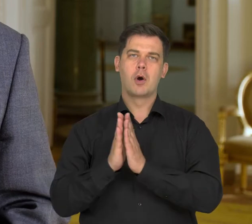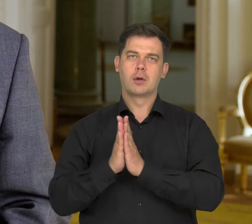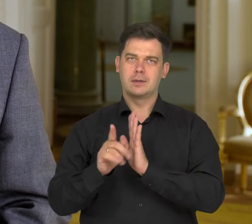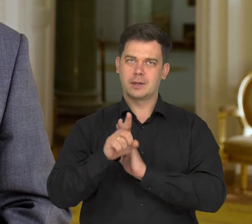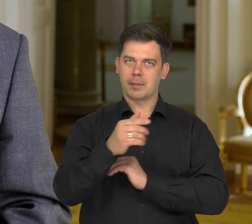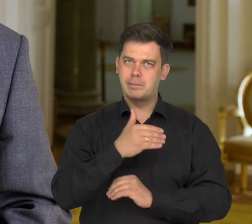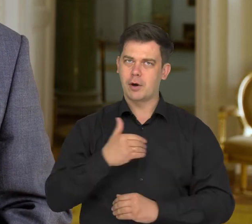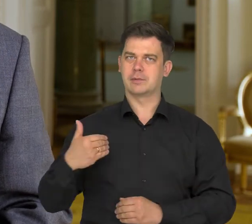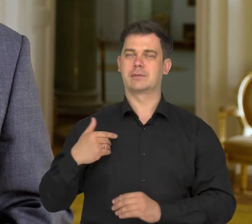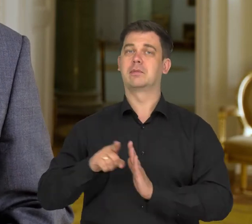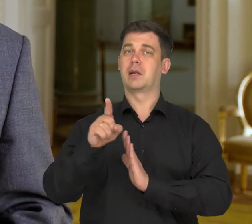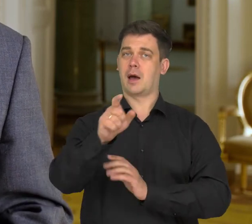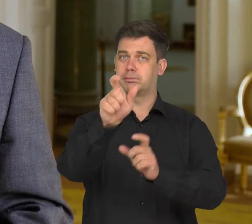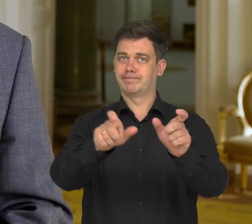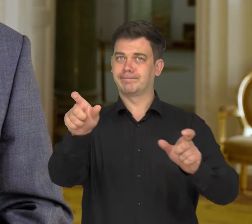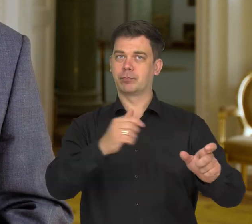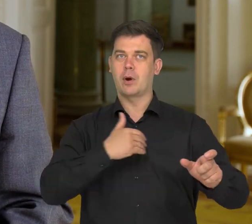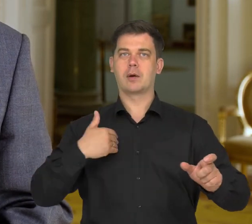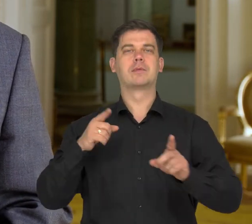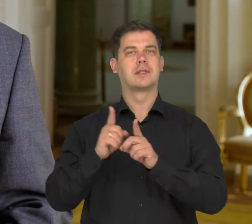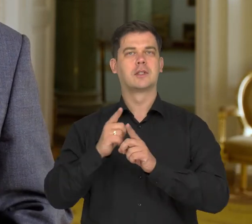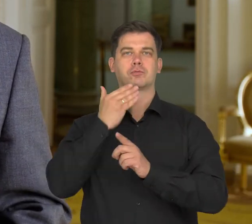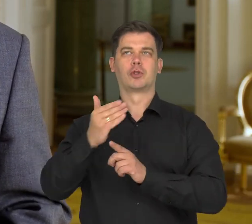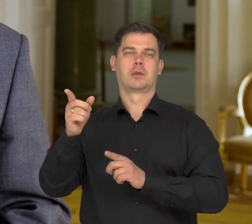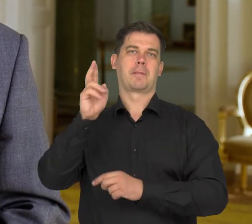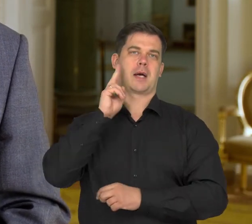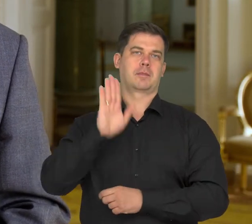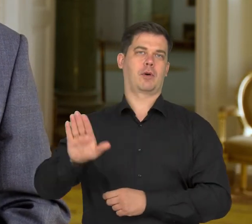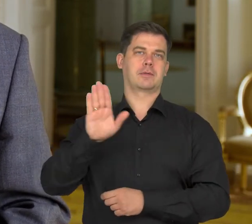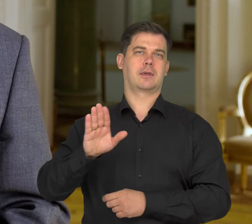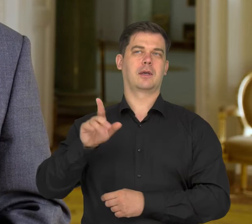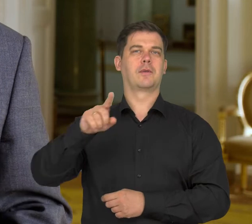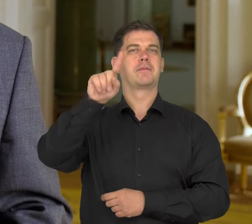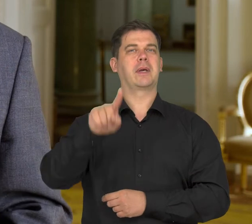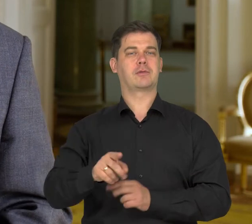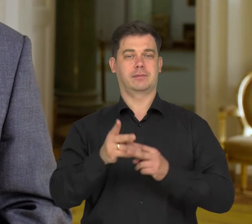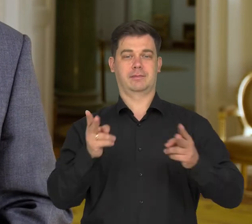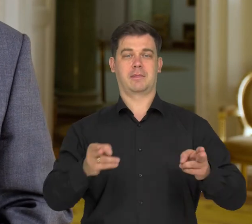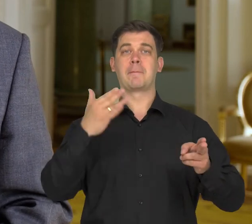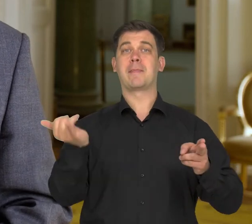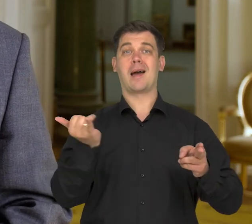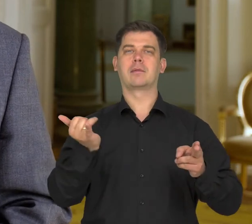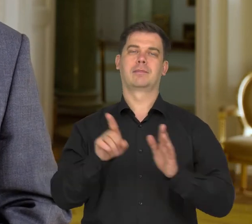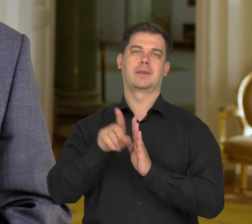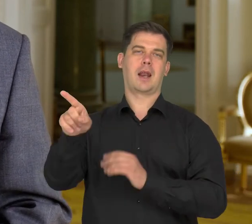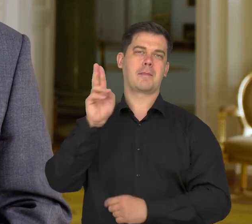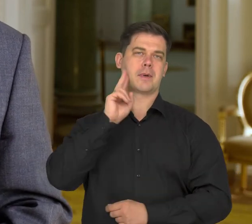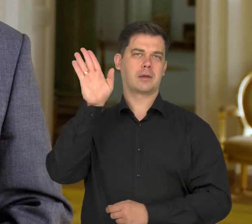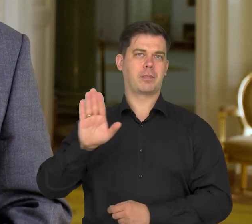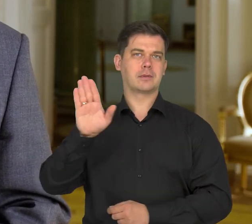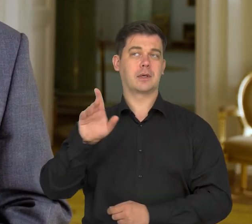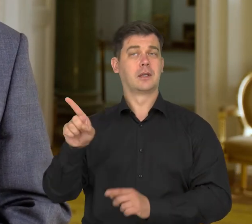o modlitwie za Polskę, zapewnił o modlitwie za Polaków, za szczególnym wstawiennictwem Matki Boskiej, której miesiąc maj jest